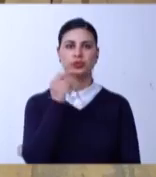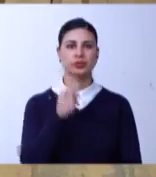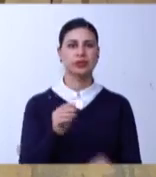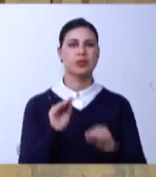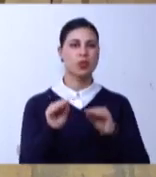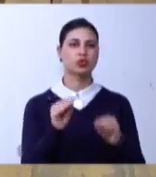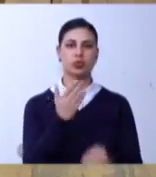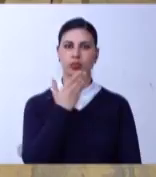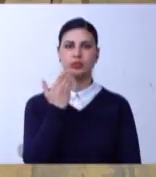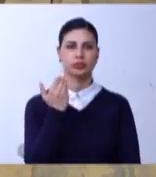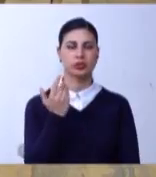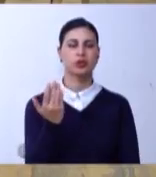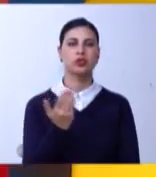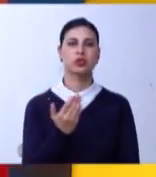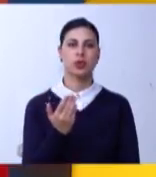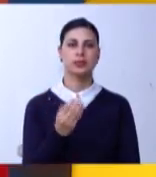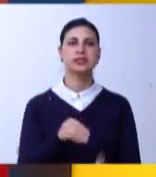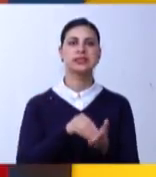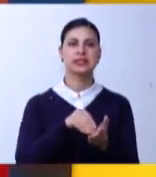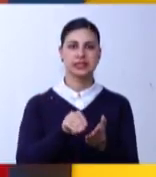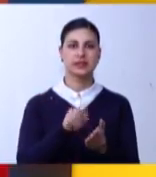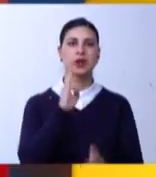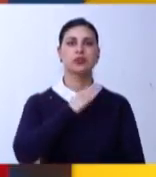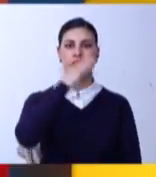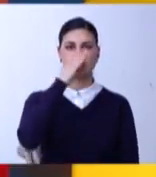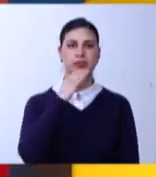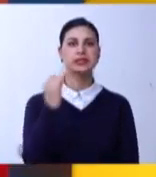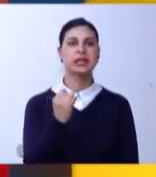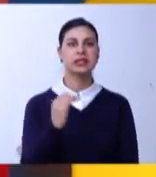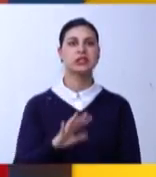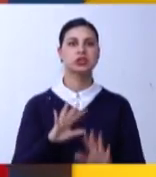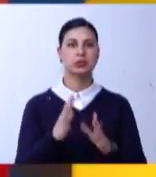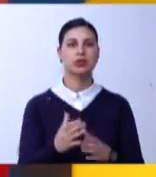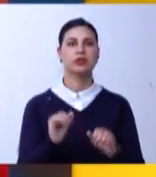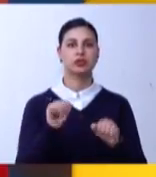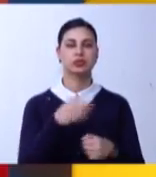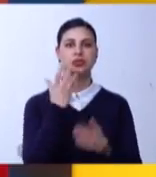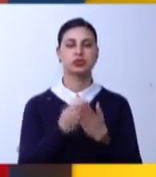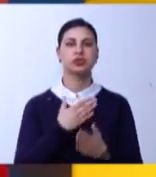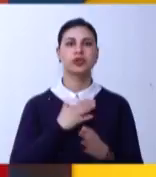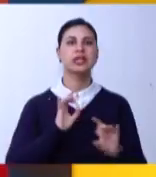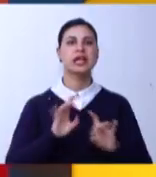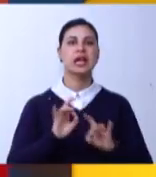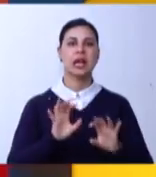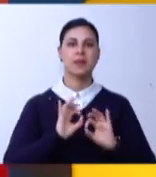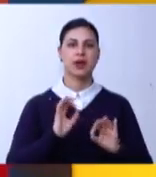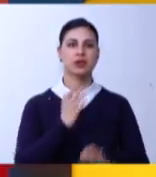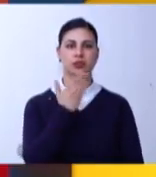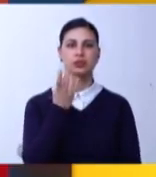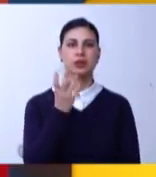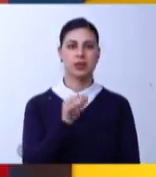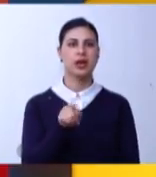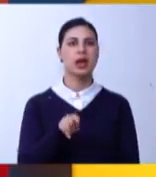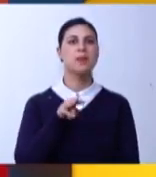ის მოწყობილობა, რომლის ყიდვაც მშობლებს დაინტერესების შემთხვევაში შეუძლიათ. ჩვენ ამას რეკლამას არ უწევთ, მაგრამ